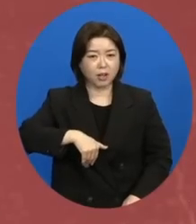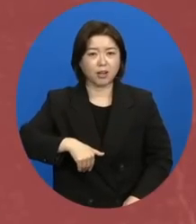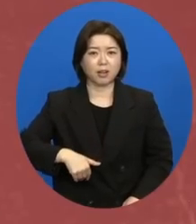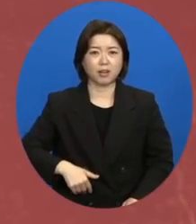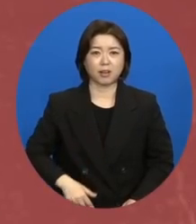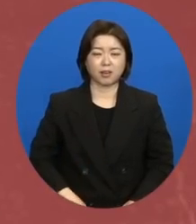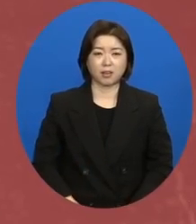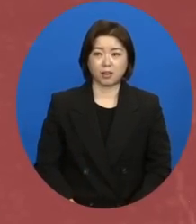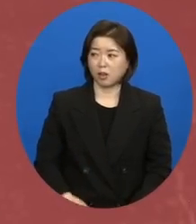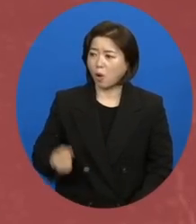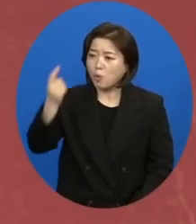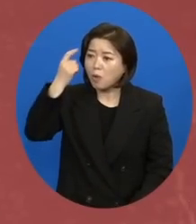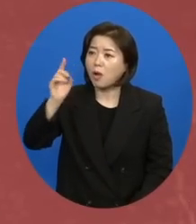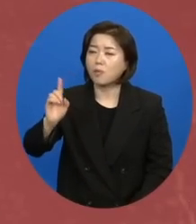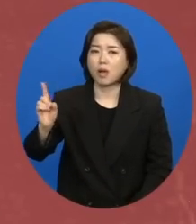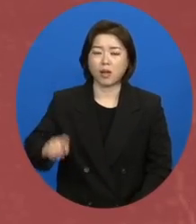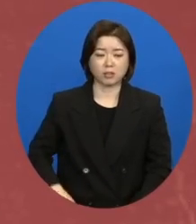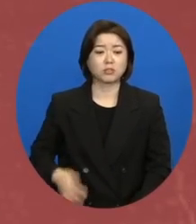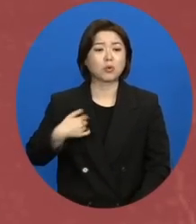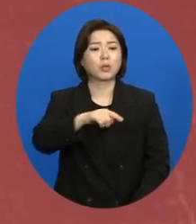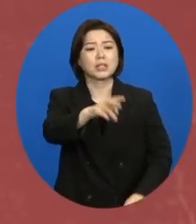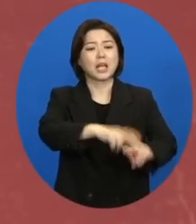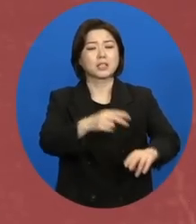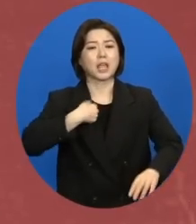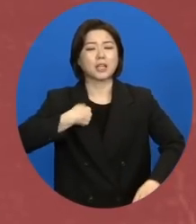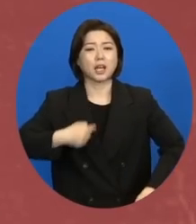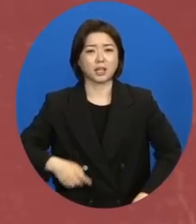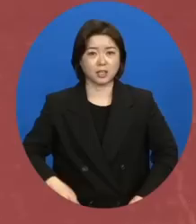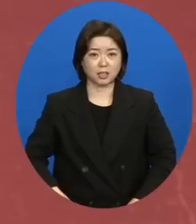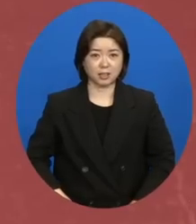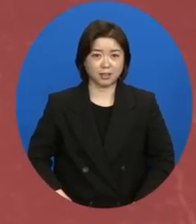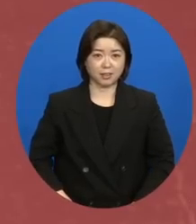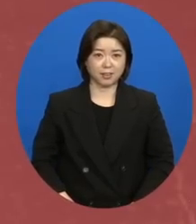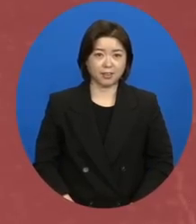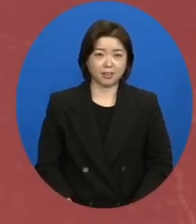그러더라고. 아, 왜요? 그랬더니, 내 자리예요 그러는 거야.